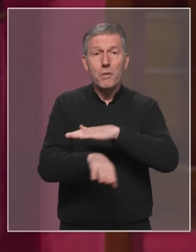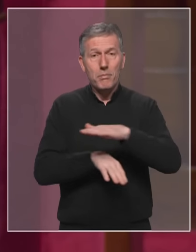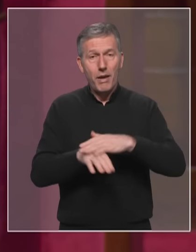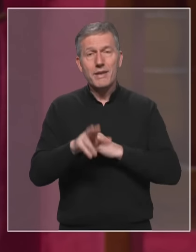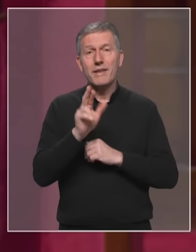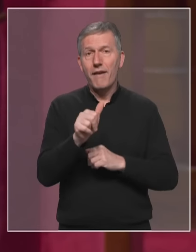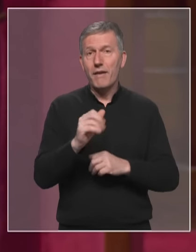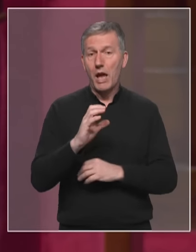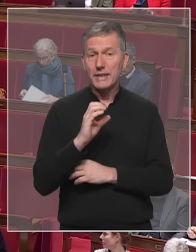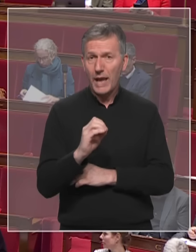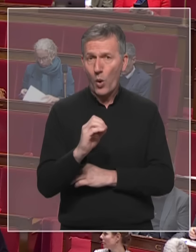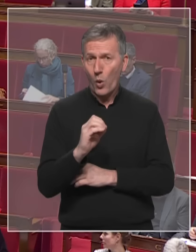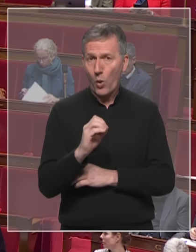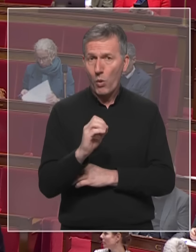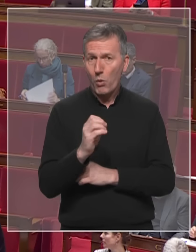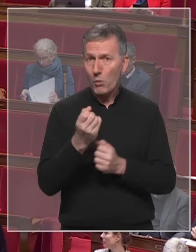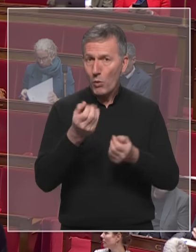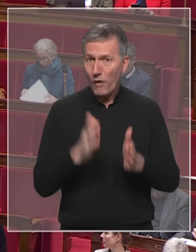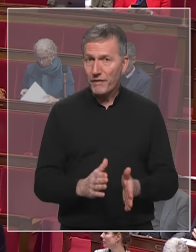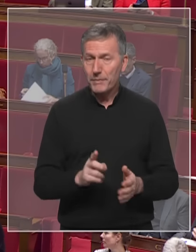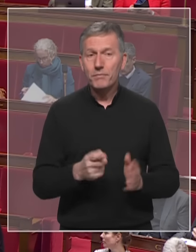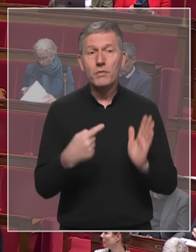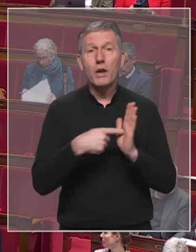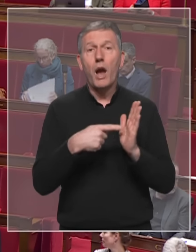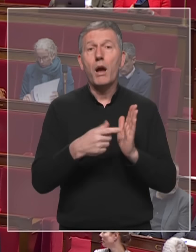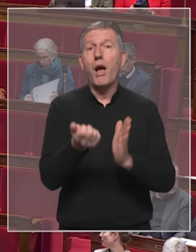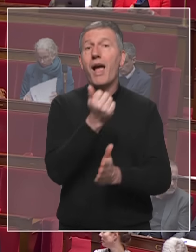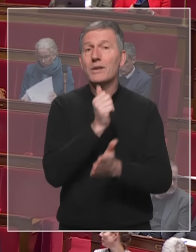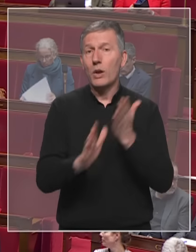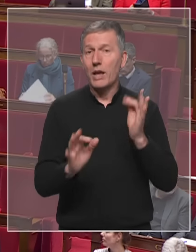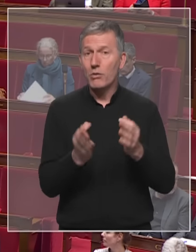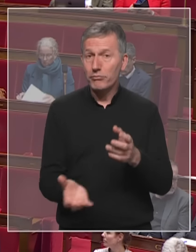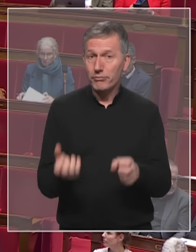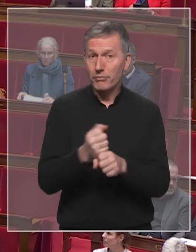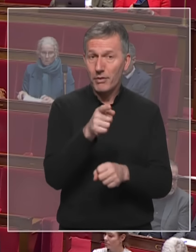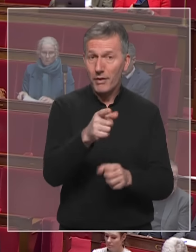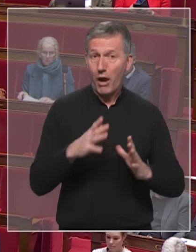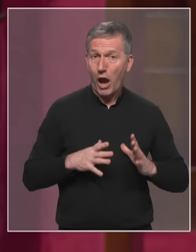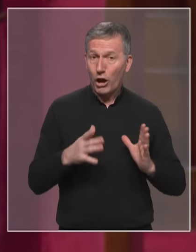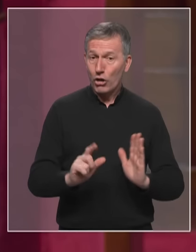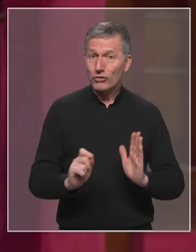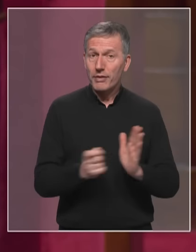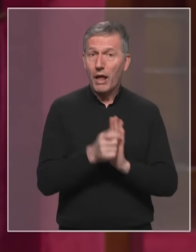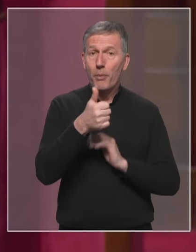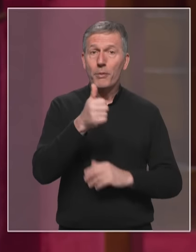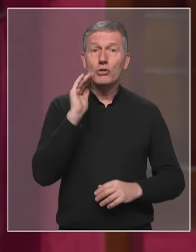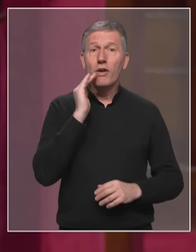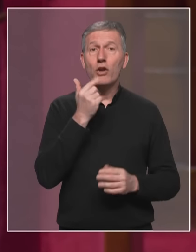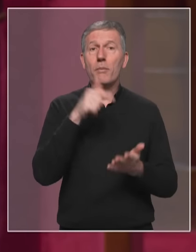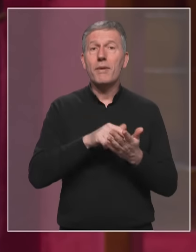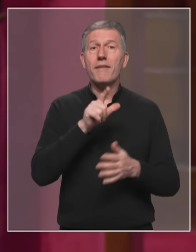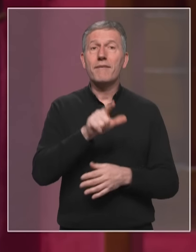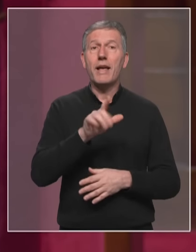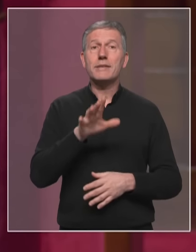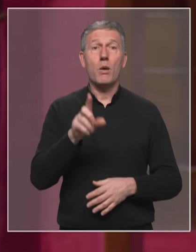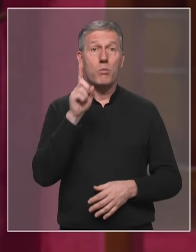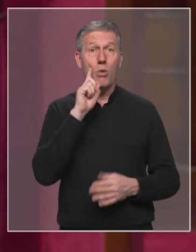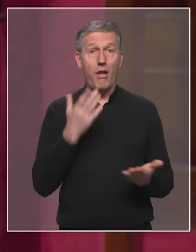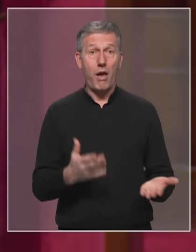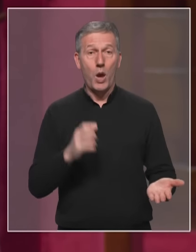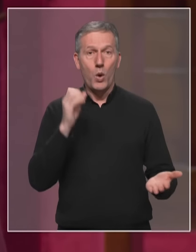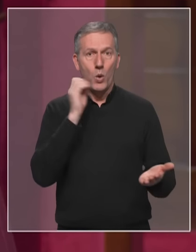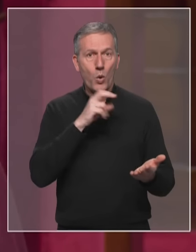bien fixée à zéro ? Quand cette exonération sera-t-elle mise en œuvre ? Pouvez-vous vous engager sur la date du 1er janvier 2025, car il y a urgence.